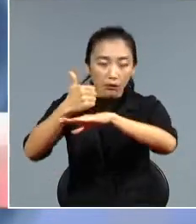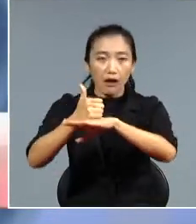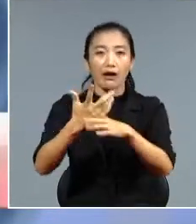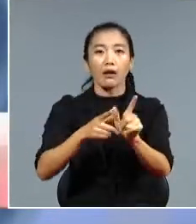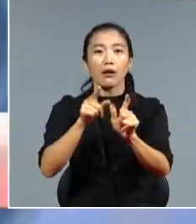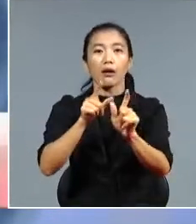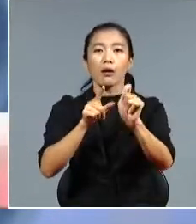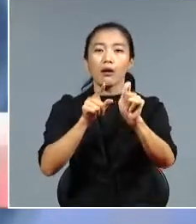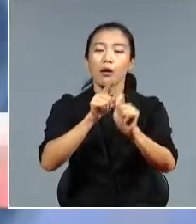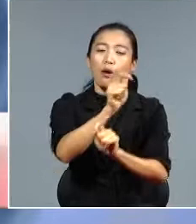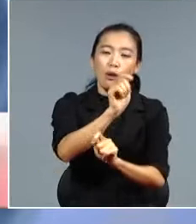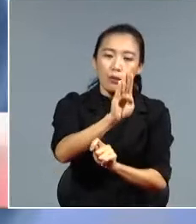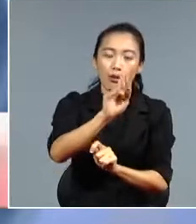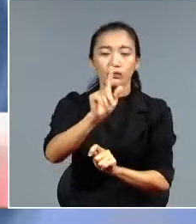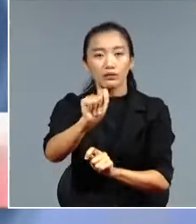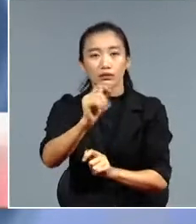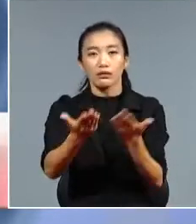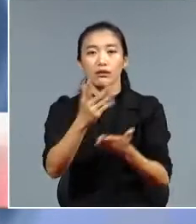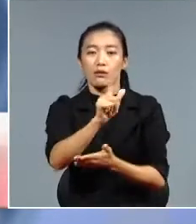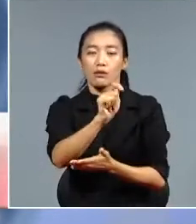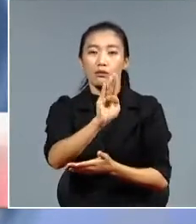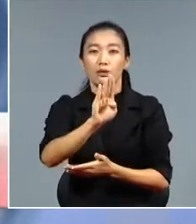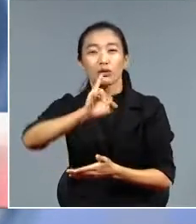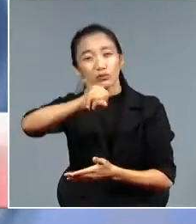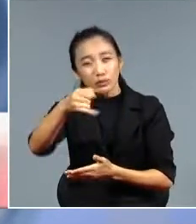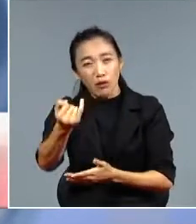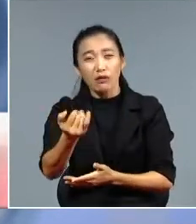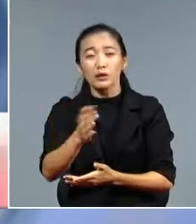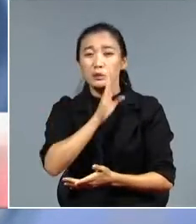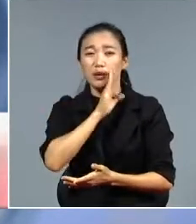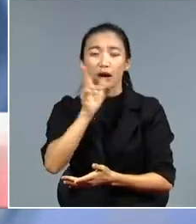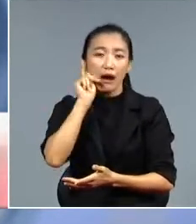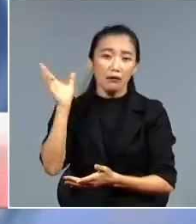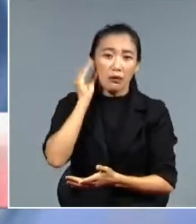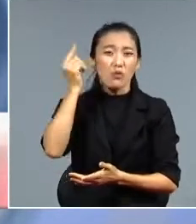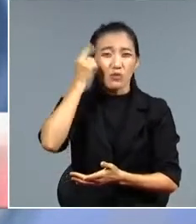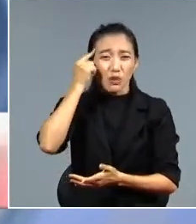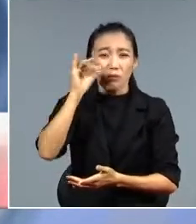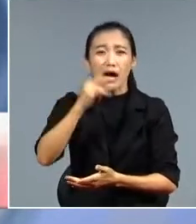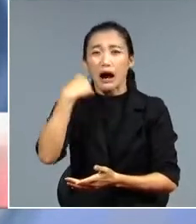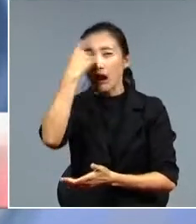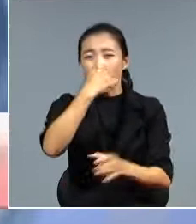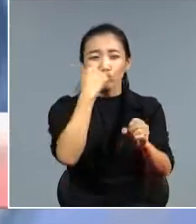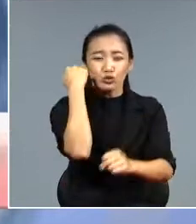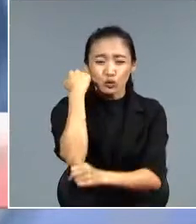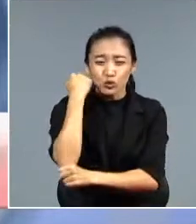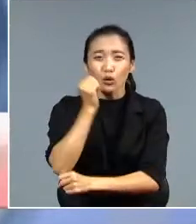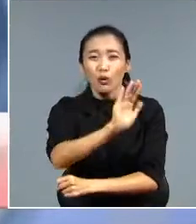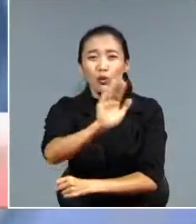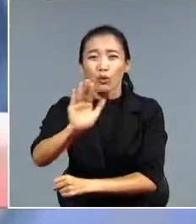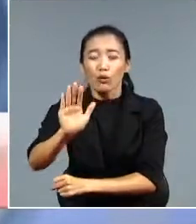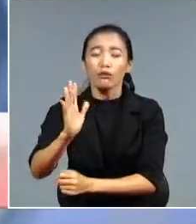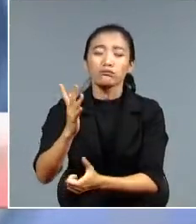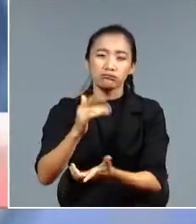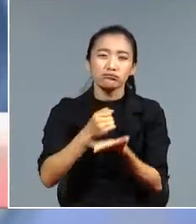รู้ก็เข้าไปดูแลไปช่วยเหลือแกหน่อย ค่ะ หรือคนที่เขาอยู่กันอย่างลำบากบางคน